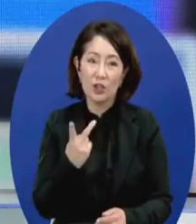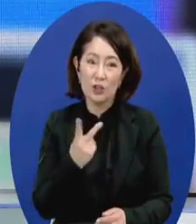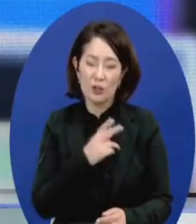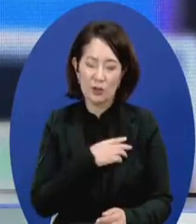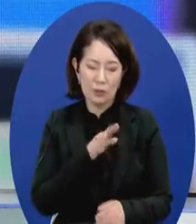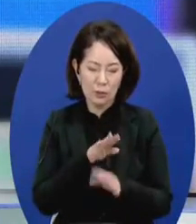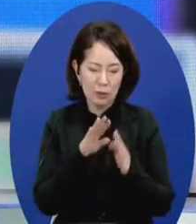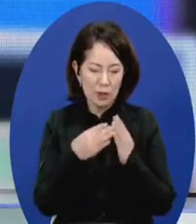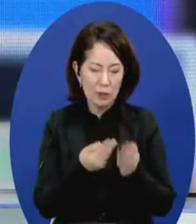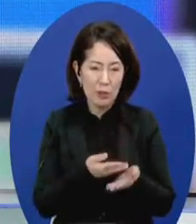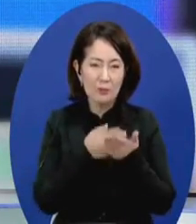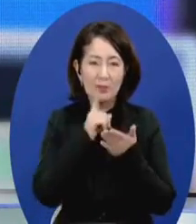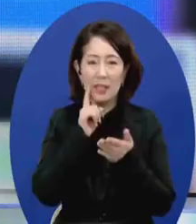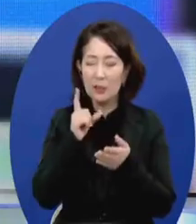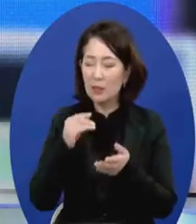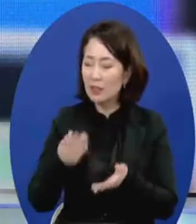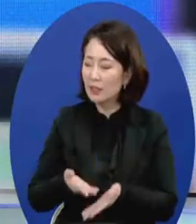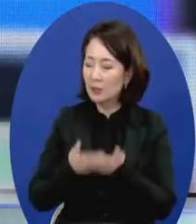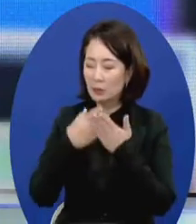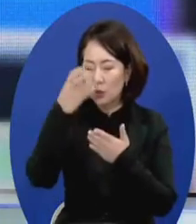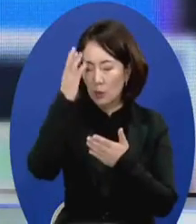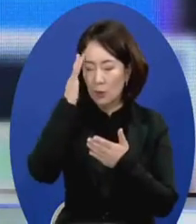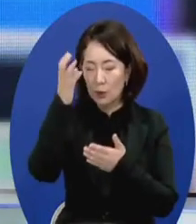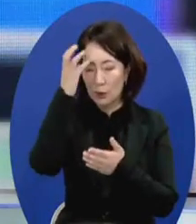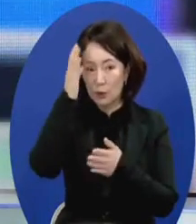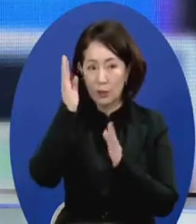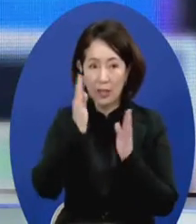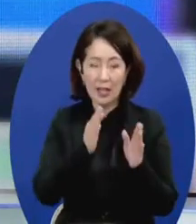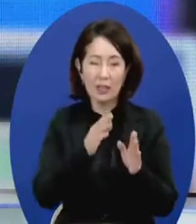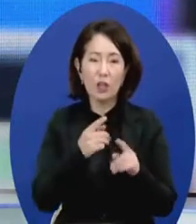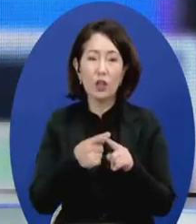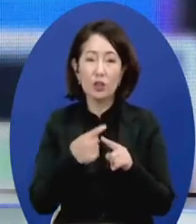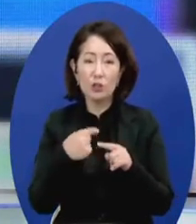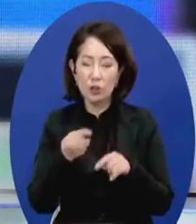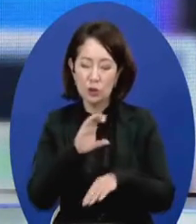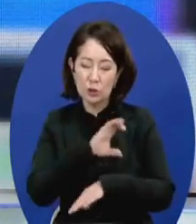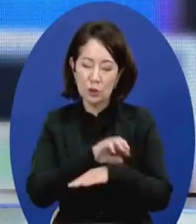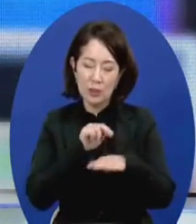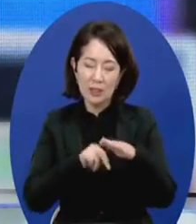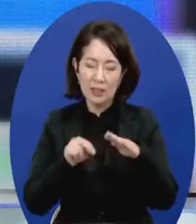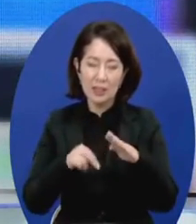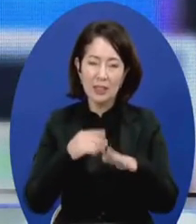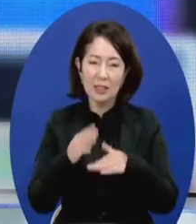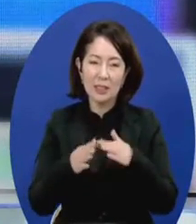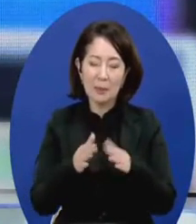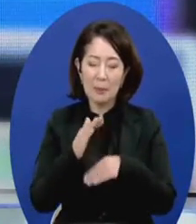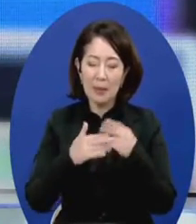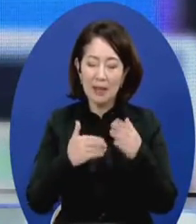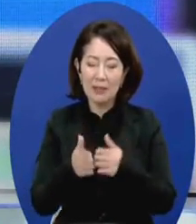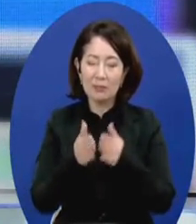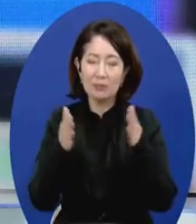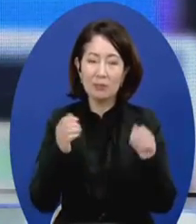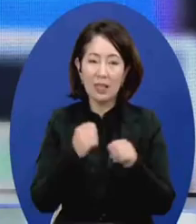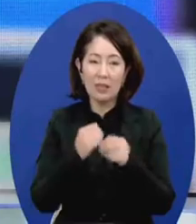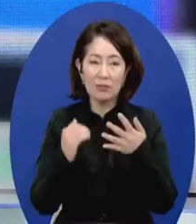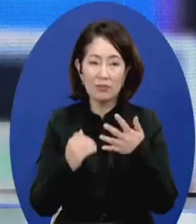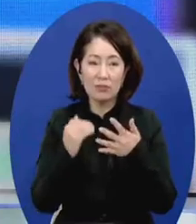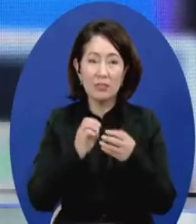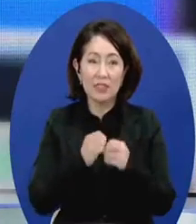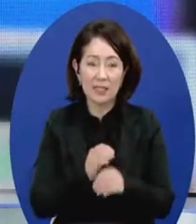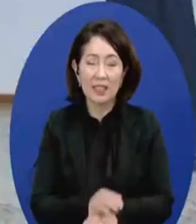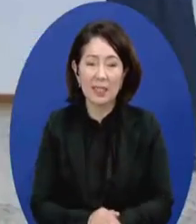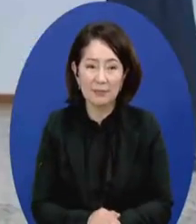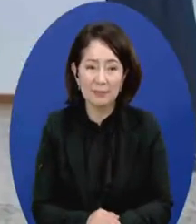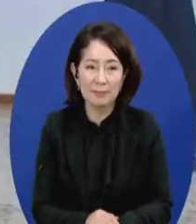орлогыг нэмэх залуу ээжүүдийг дэмжих бодлогыг төрөөс баримталж байна. Мөн хөдөө орон нутагт сургууль цэцэрлэгийн баримтлагыг өргөтгөх шинжилх ажлыг үе шаттай хийж